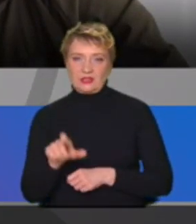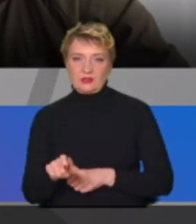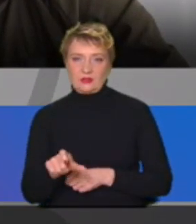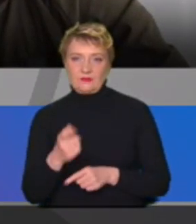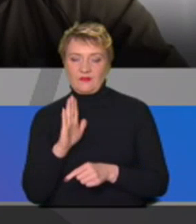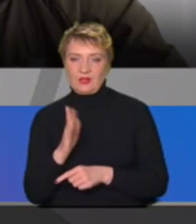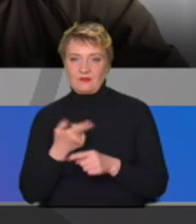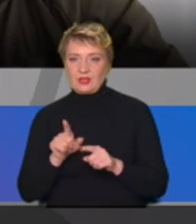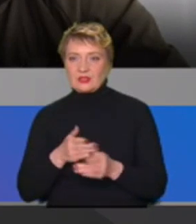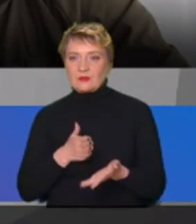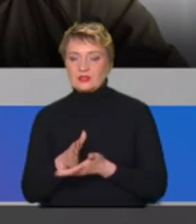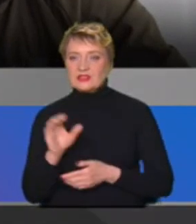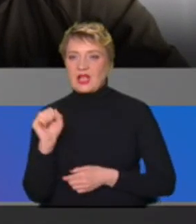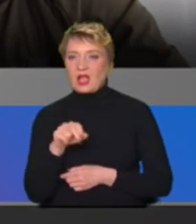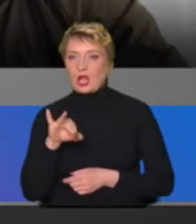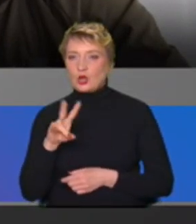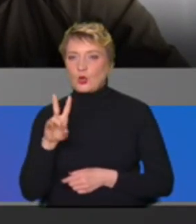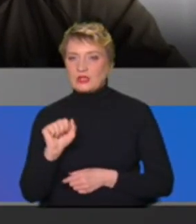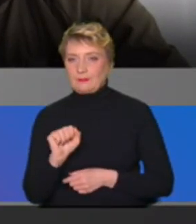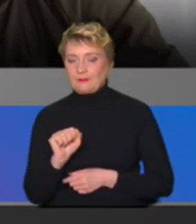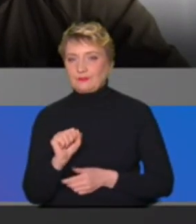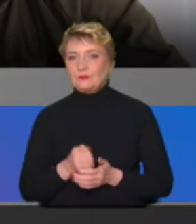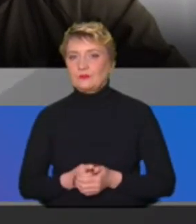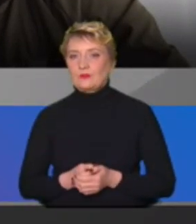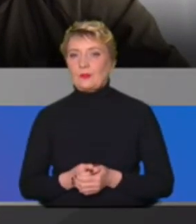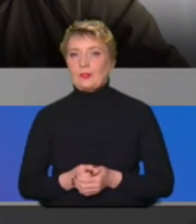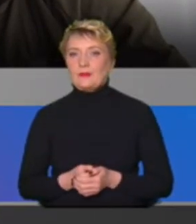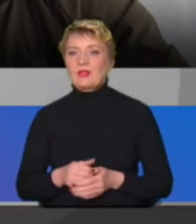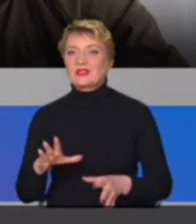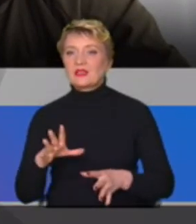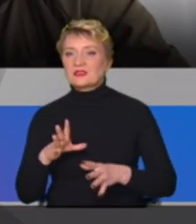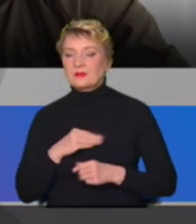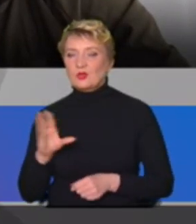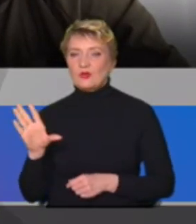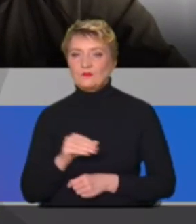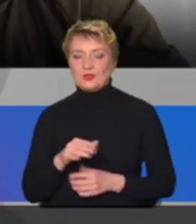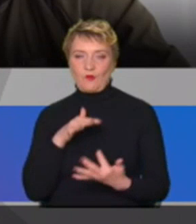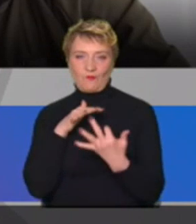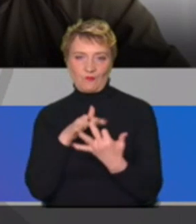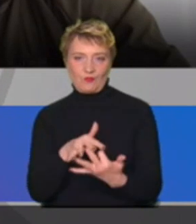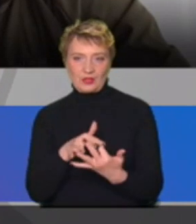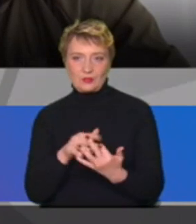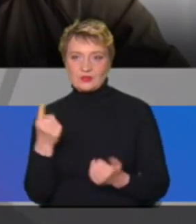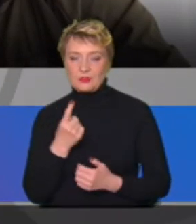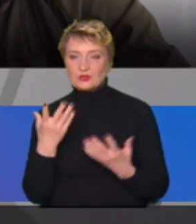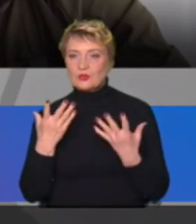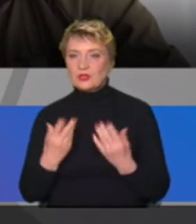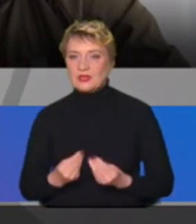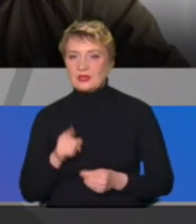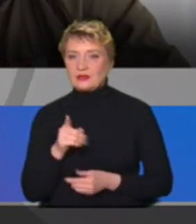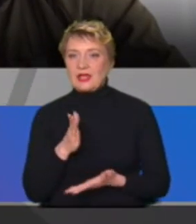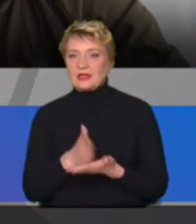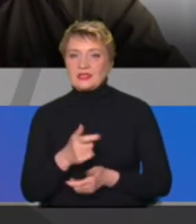напрямку Альона Павлова. Вона зі мною всю війну пройшла з першого дня. Вона є